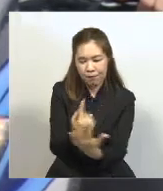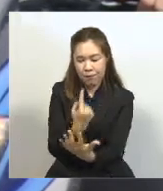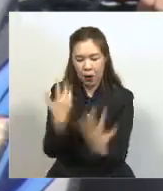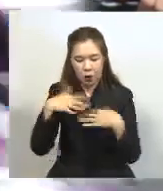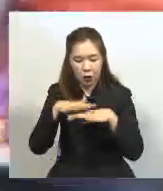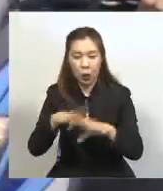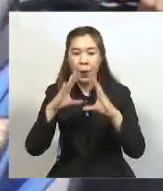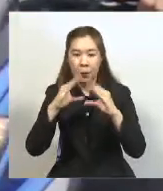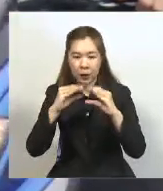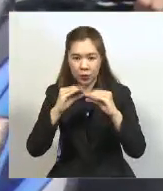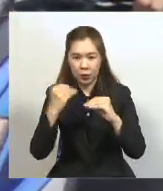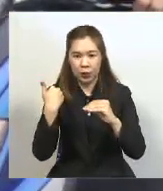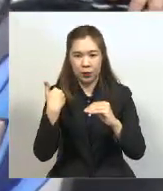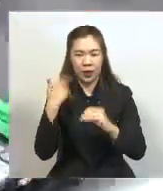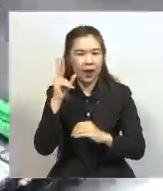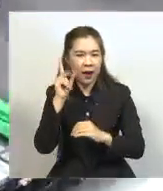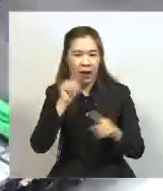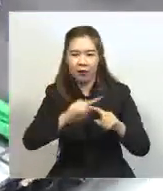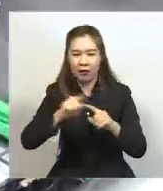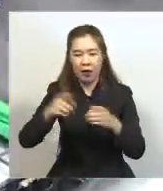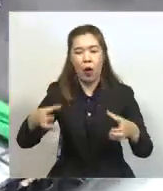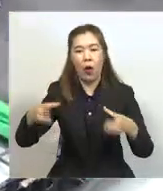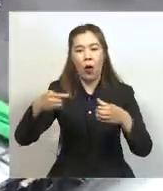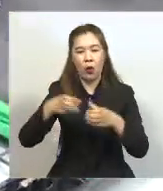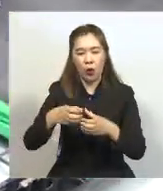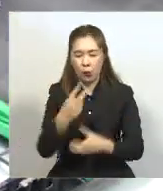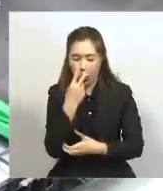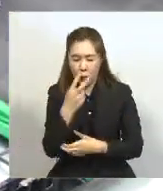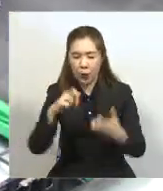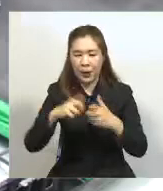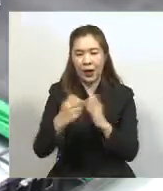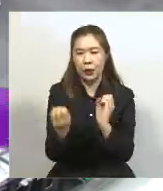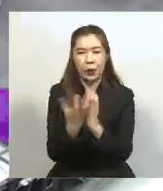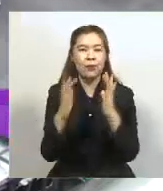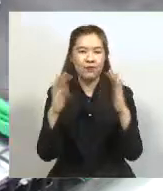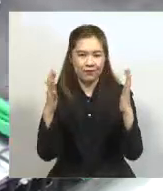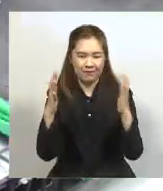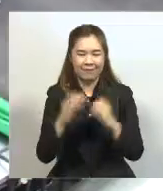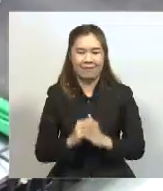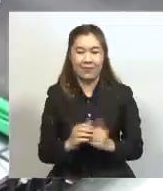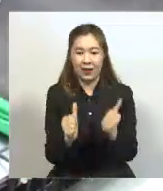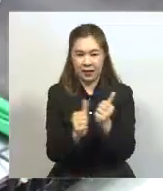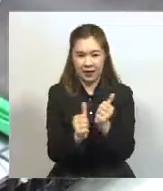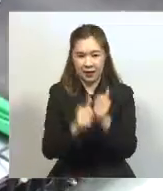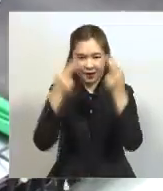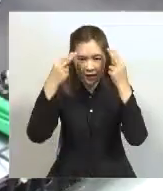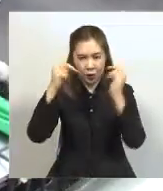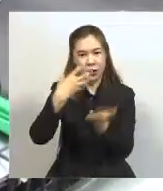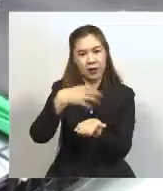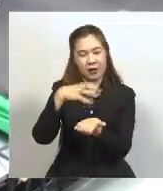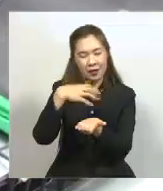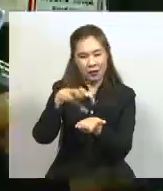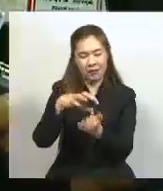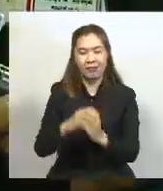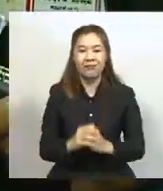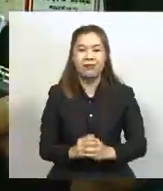วมประชุมอาเซียนเนี่ยนะฮะรวมถึงด้านการข่าวจะไม่พบกลุ่มเคลื่อนไหวที่น่าเป็นห่วงครับไปฟังเสียงของท่านพลเอกประวิตรวงษ์สุวรรณกันครับ